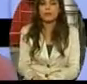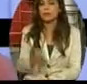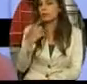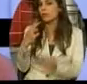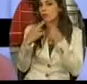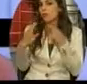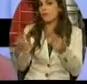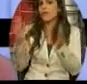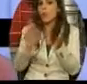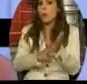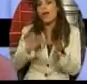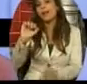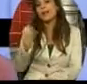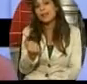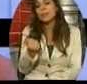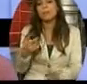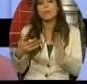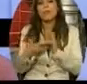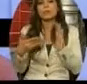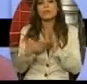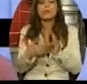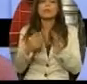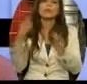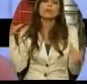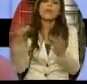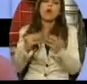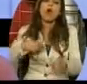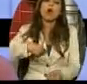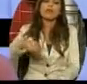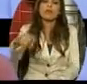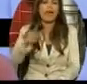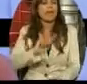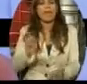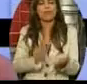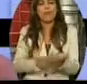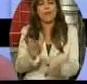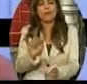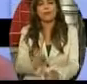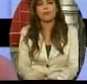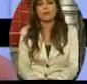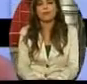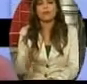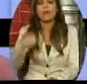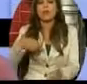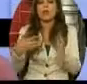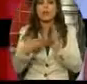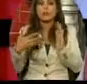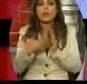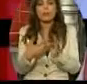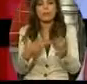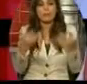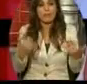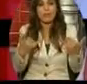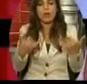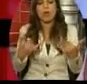נכונה אם היינו באמת בודקים אותה לאורך כל השנה. היא רחוקה מלהיות נכונה. אנחנו בודקים את הבדיקה הנוכחית